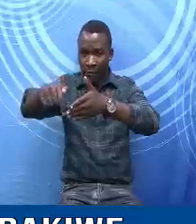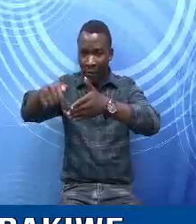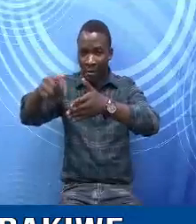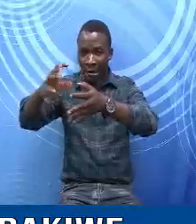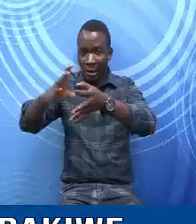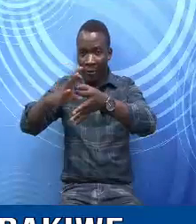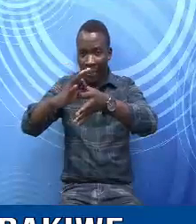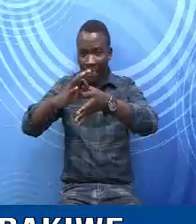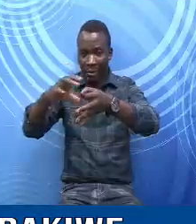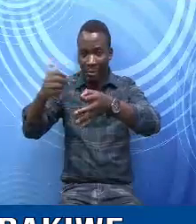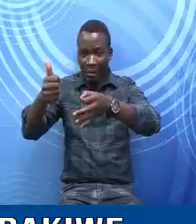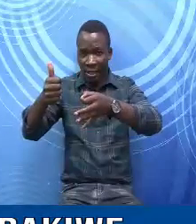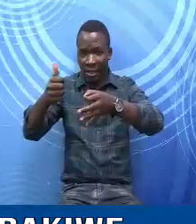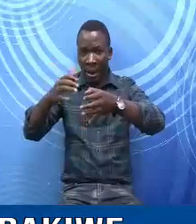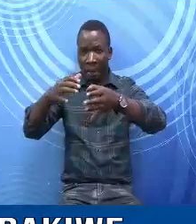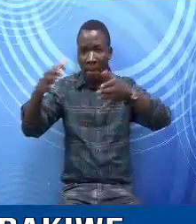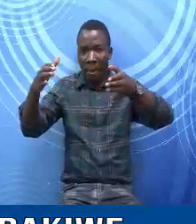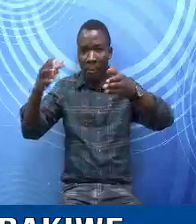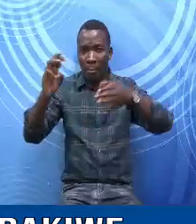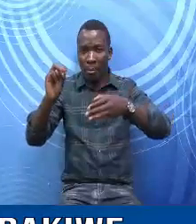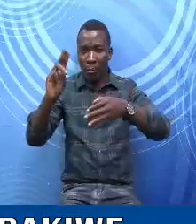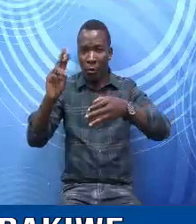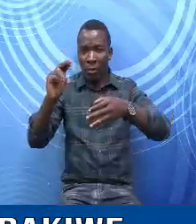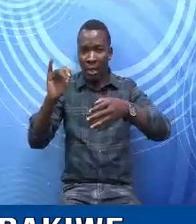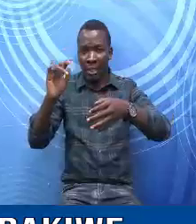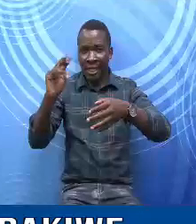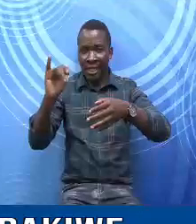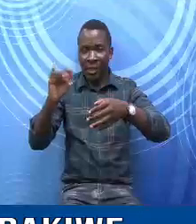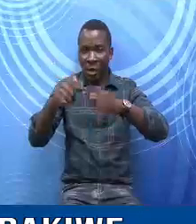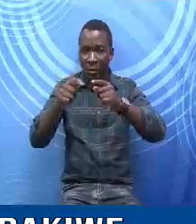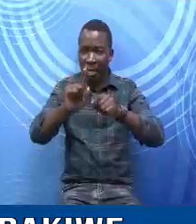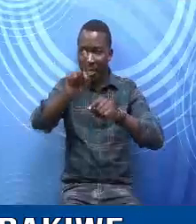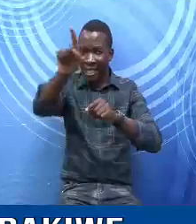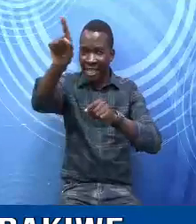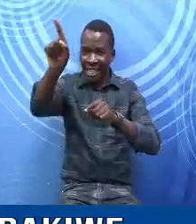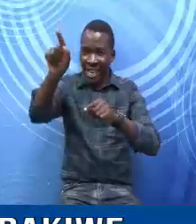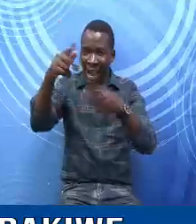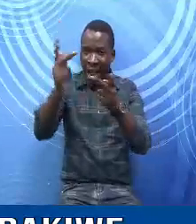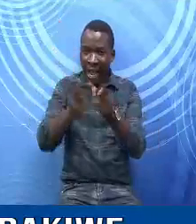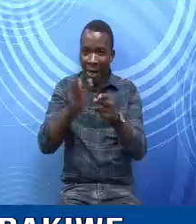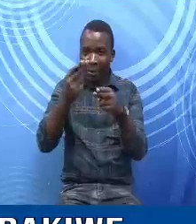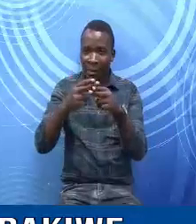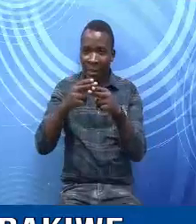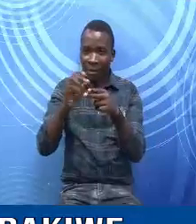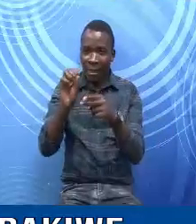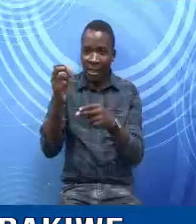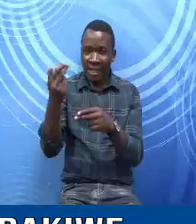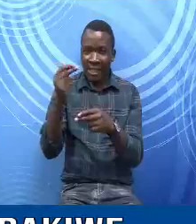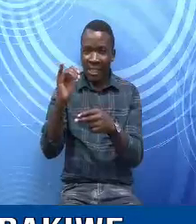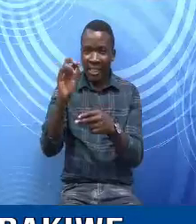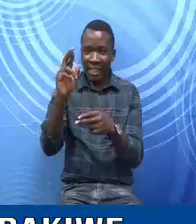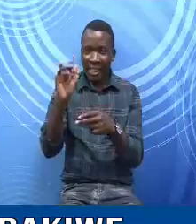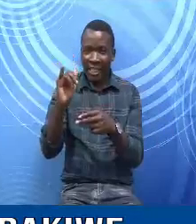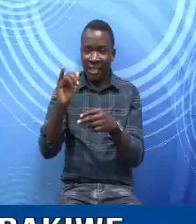ukashamikira ku munini ku ishami rya munini ukagenda aho bita mu gice cyahoze kitwa Nshiri